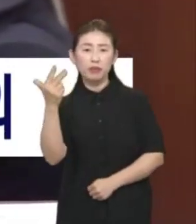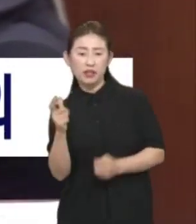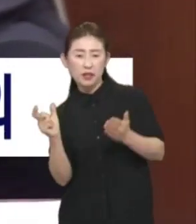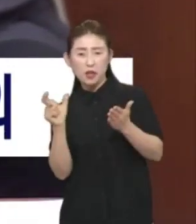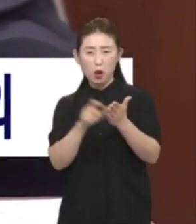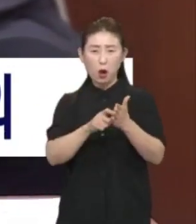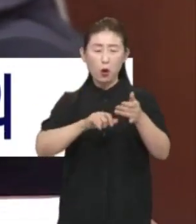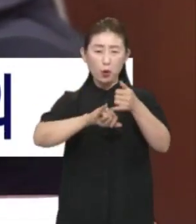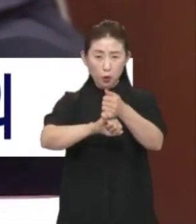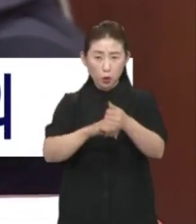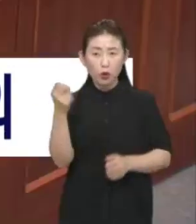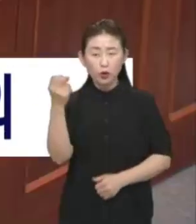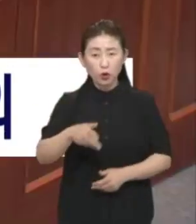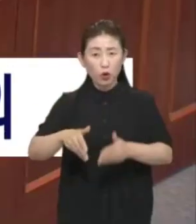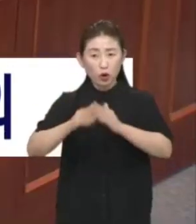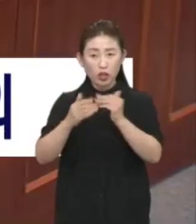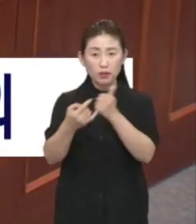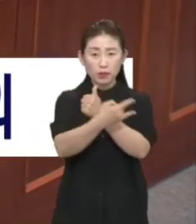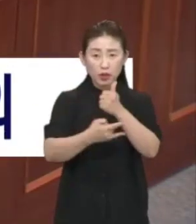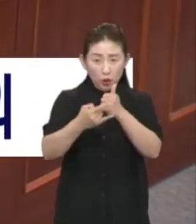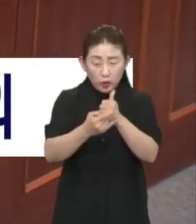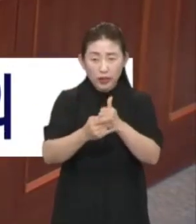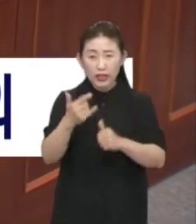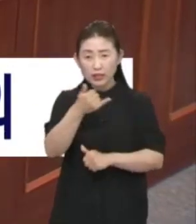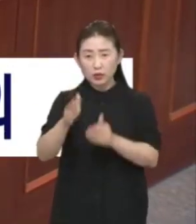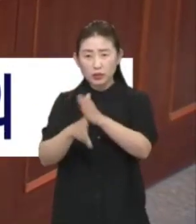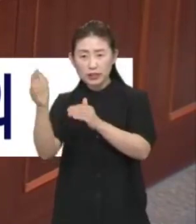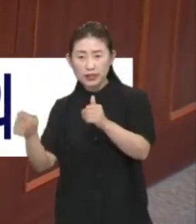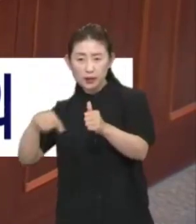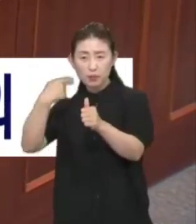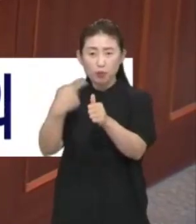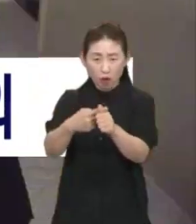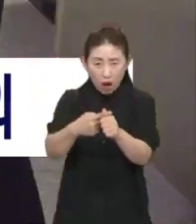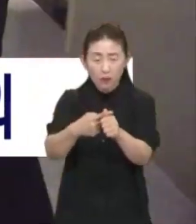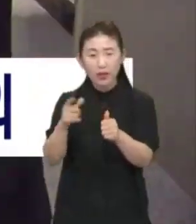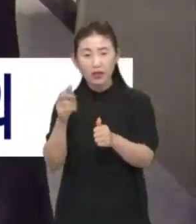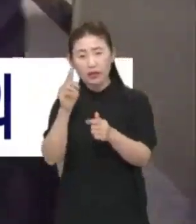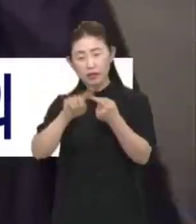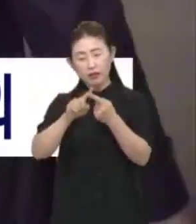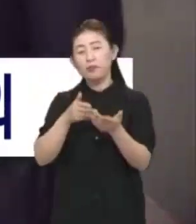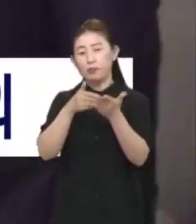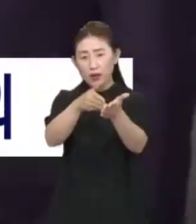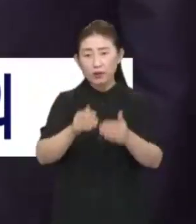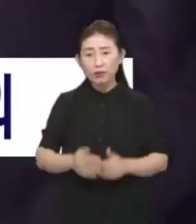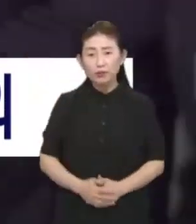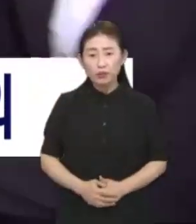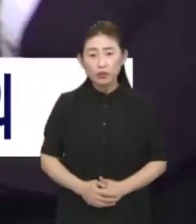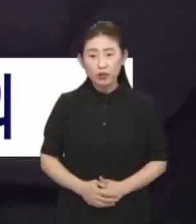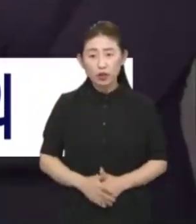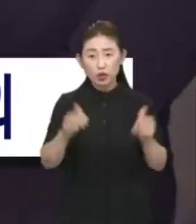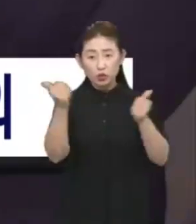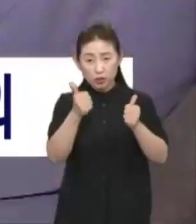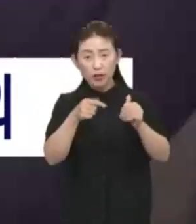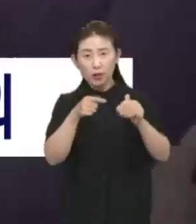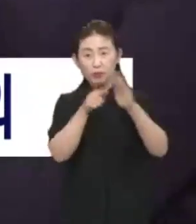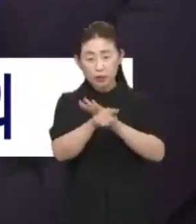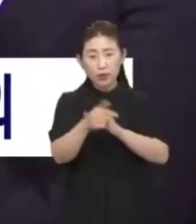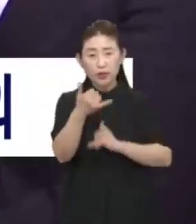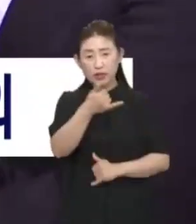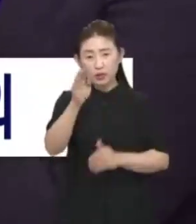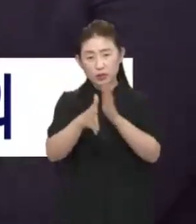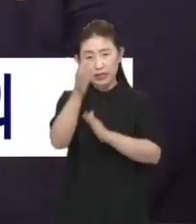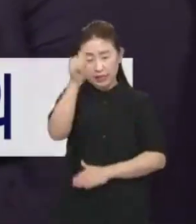2028년까지로 명시하고 건립위원회의 세종시장을 포함해야 한다는 의견을 제시했습니다. 한편 국회를 찾은 최민호